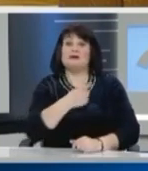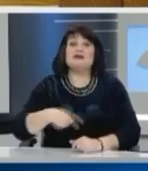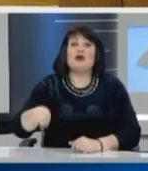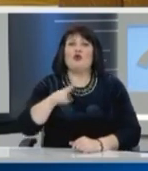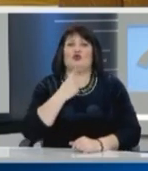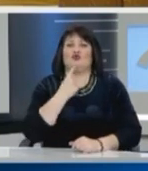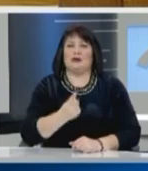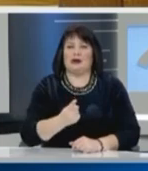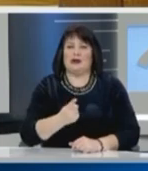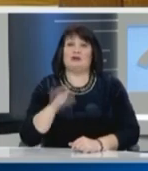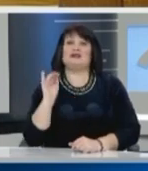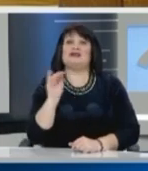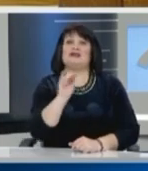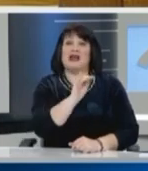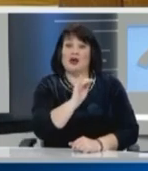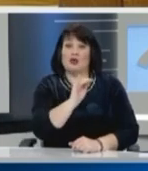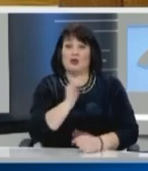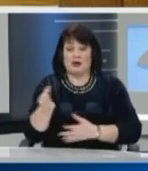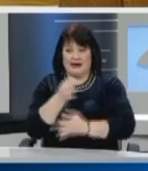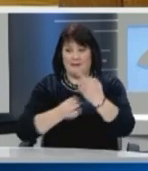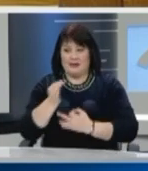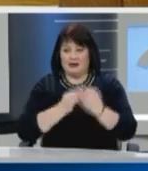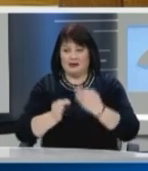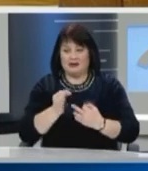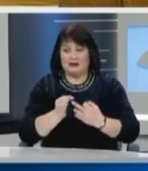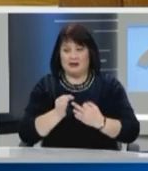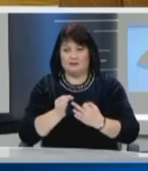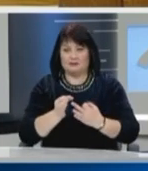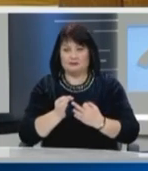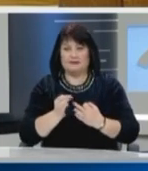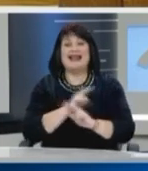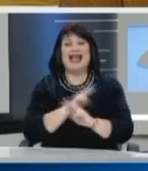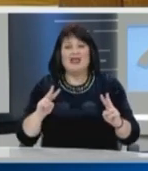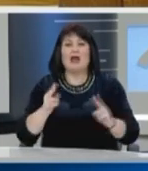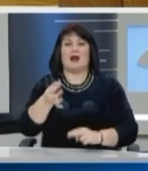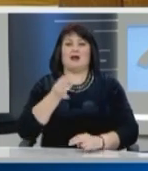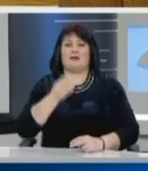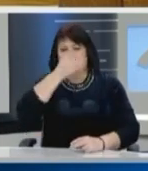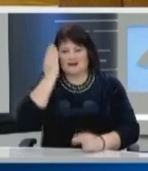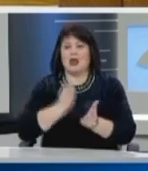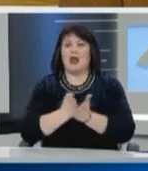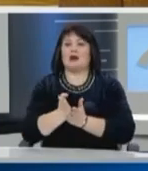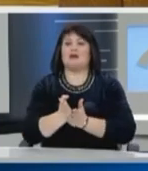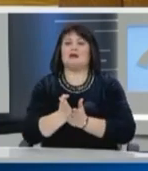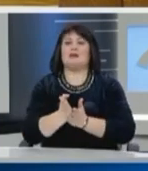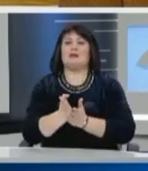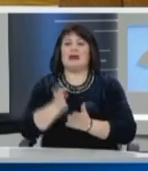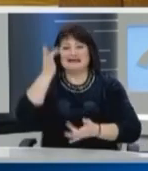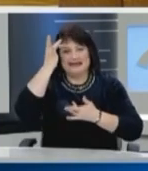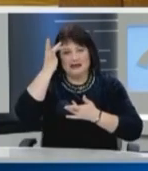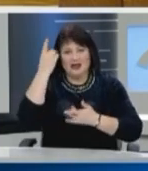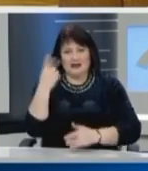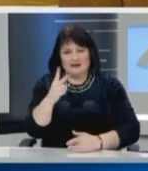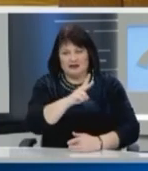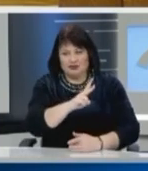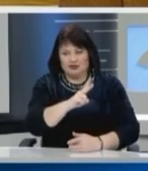εσάς και σας καλώ να μιλήσετε κι εσείς και να σταθείτε καθαρά και έντιμα απέναντι στη συνείδησή